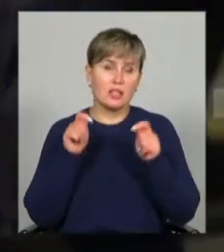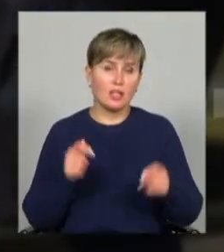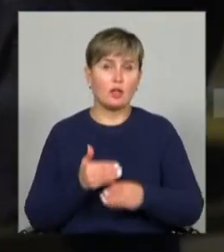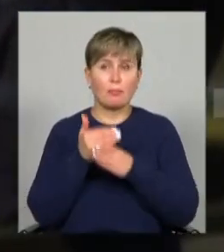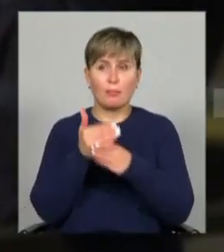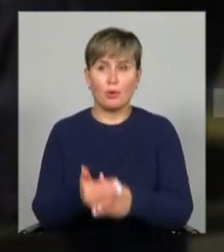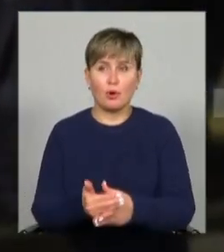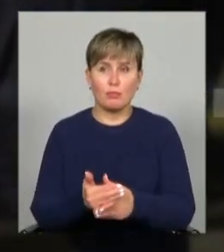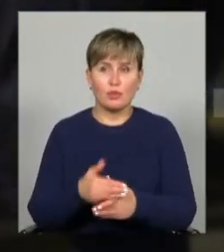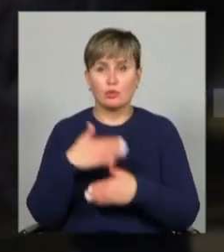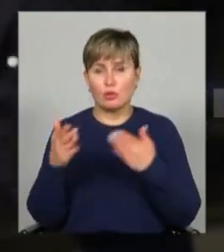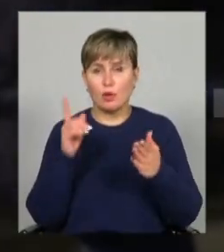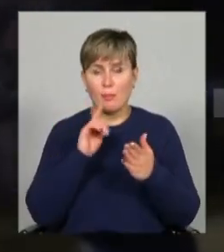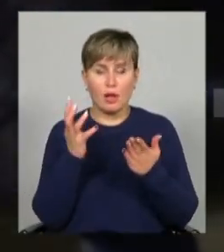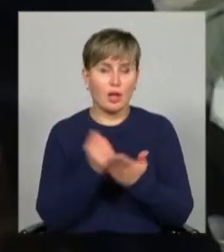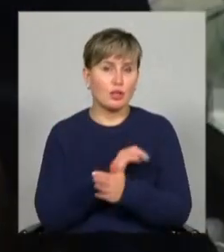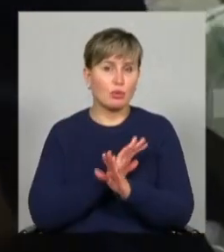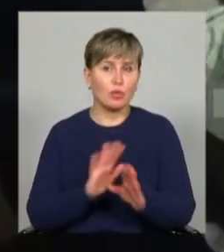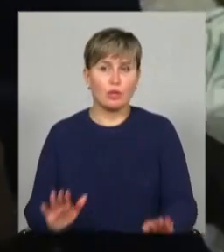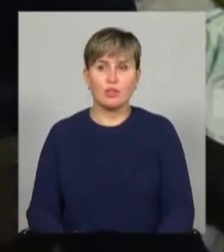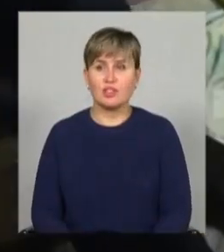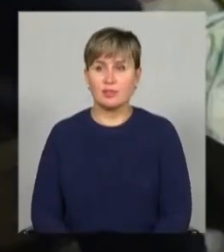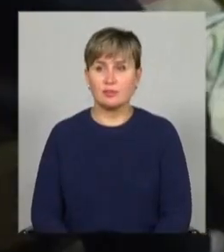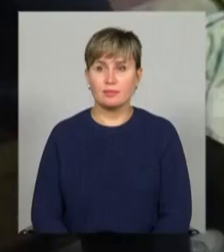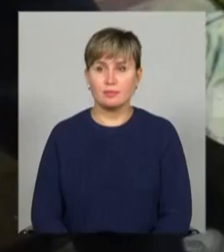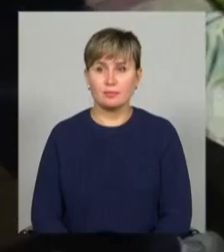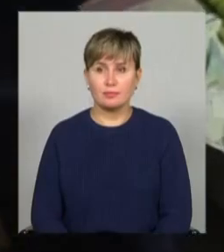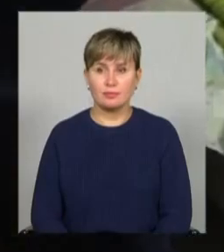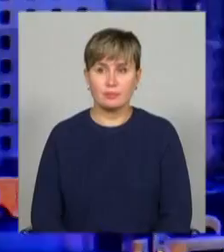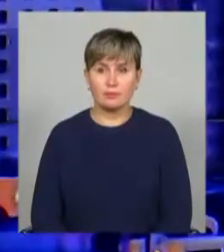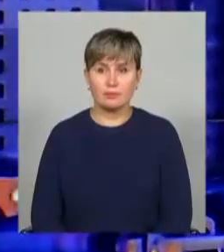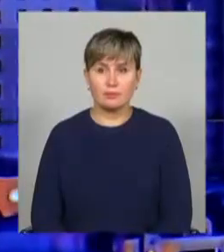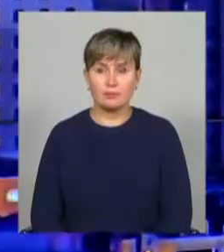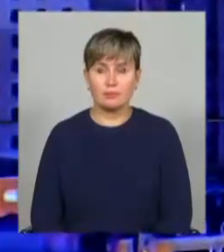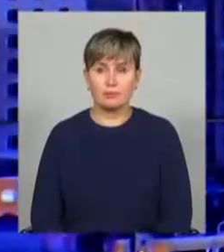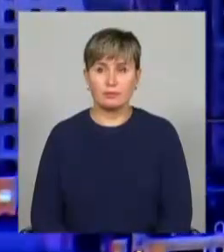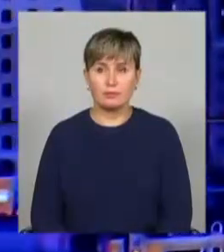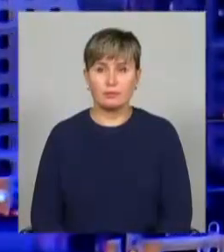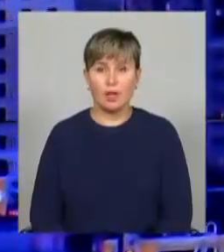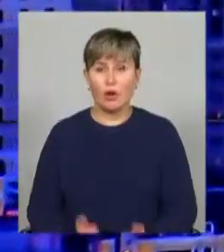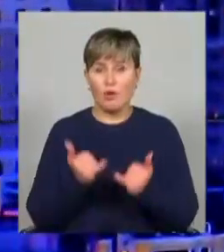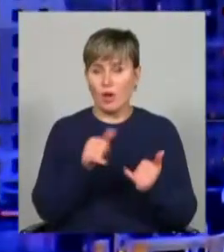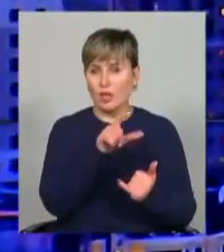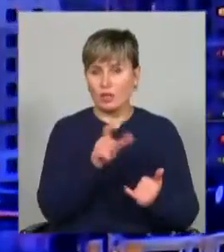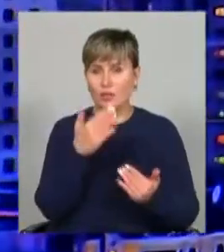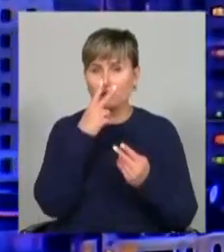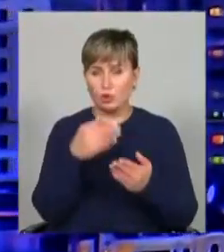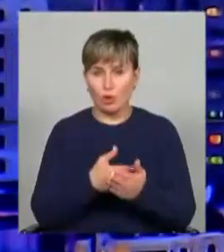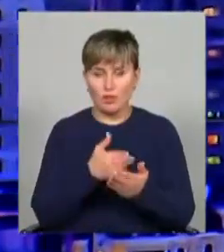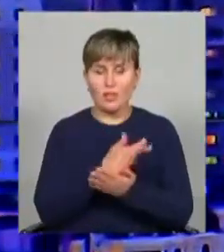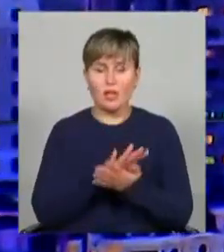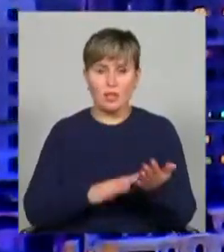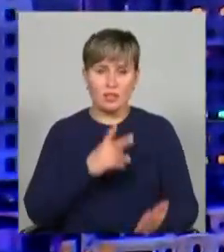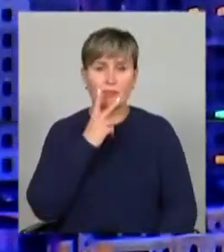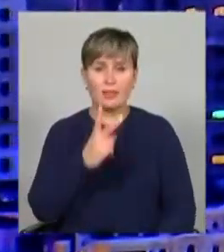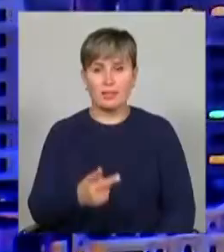гуманитарные коридоры сторонам пока не удается. Рустам Аралбаев, телеканал «Алматы». Уважаемые телезрители, вы смотрите новости.